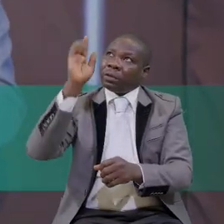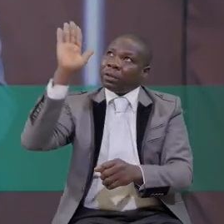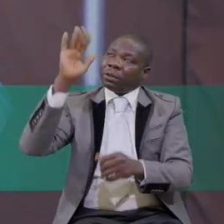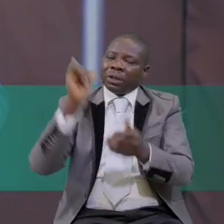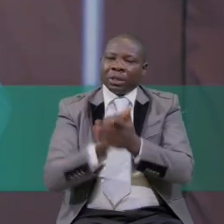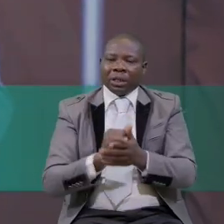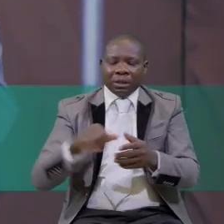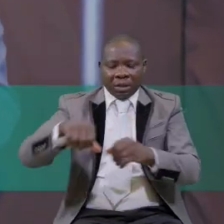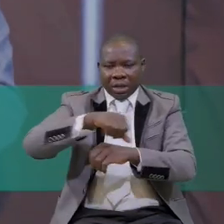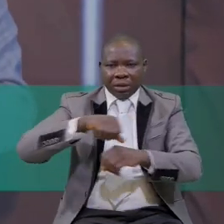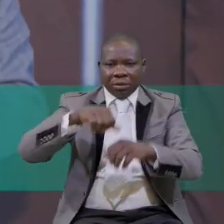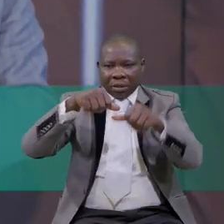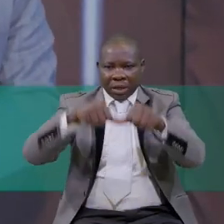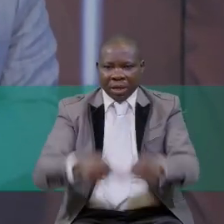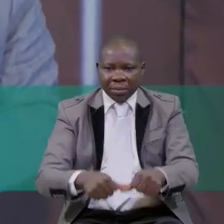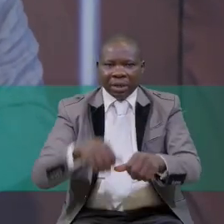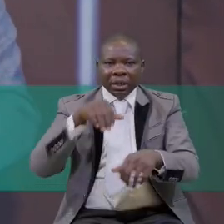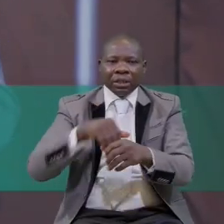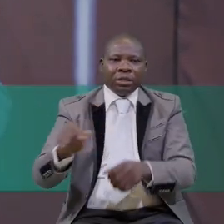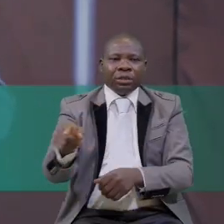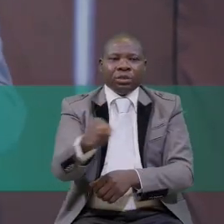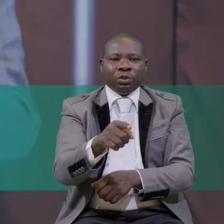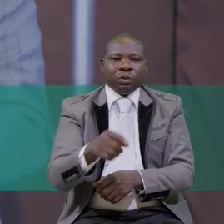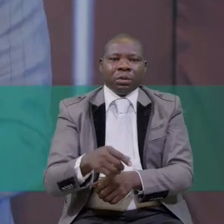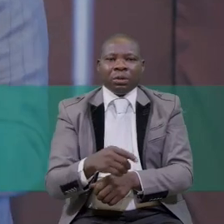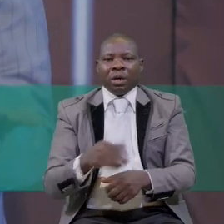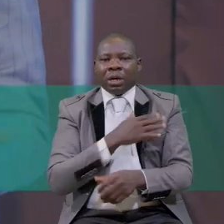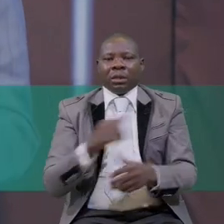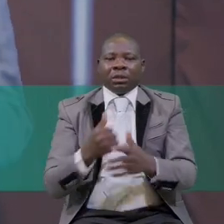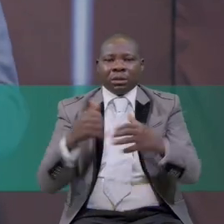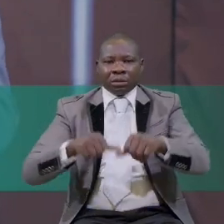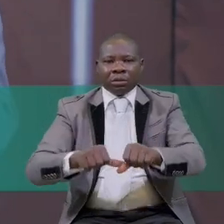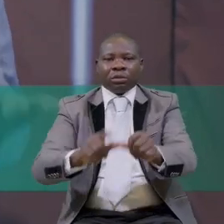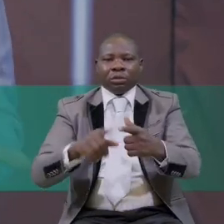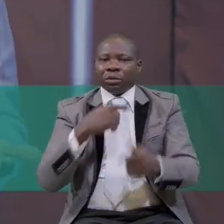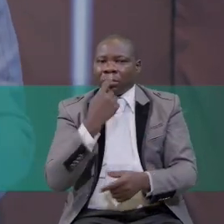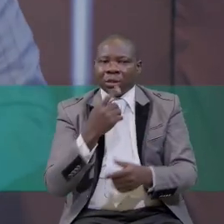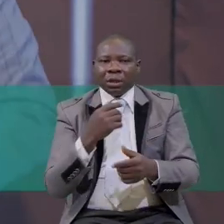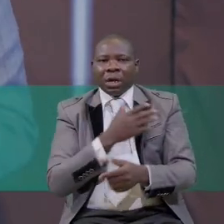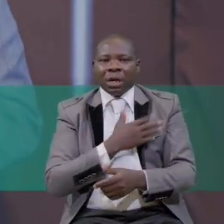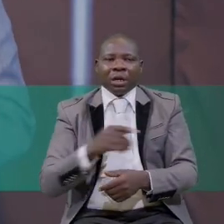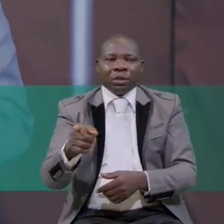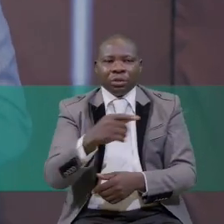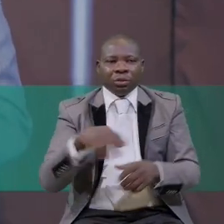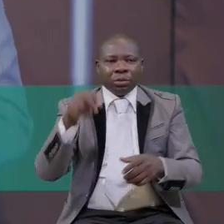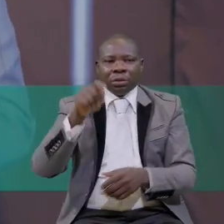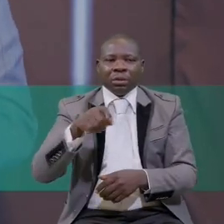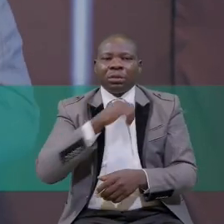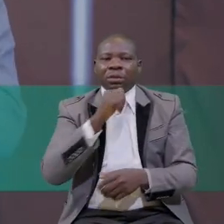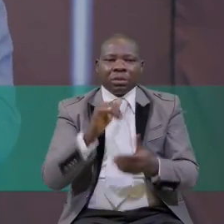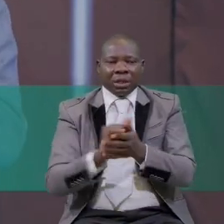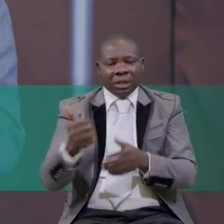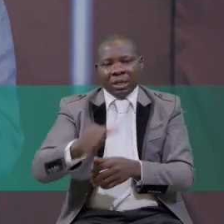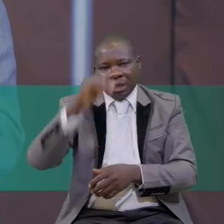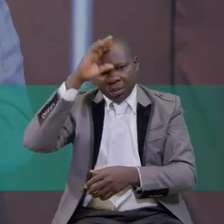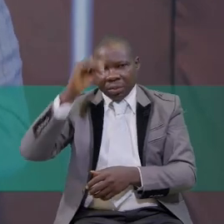l'onction que vous avez reçue demeure en vous. Et continue en disant, vous n'avez pas besoin qu'on